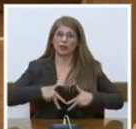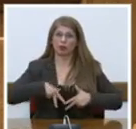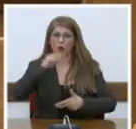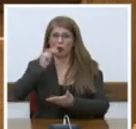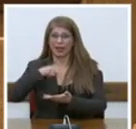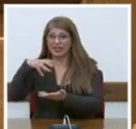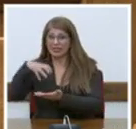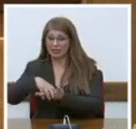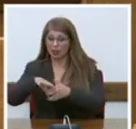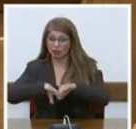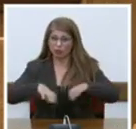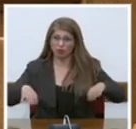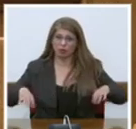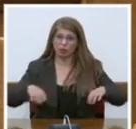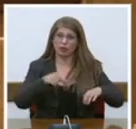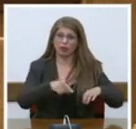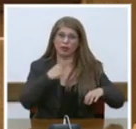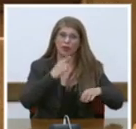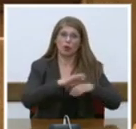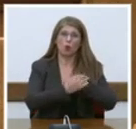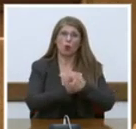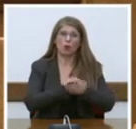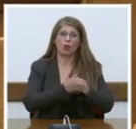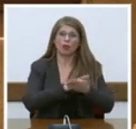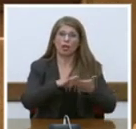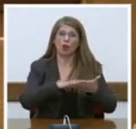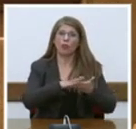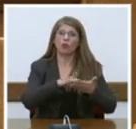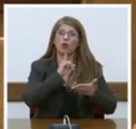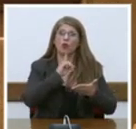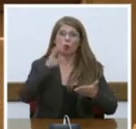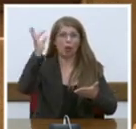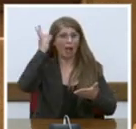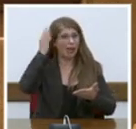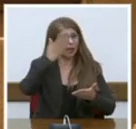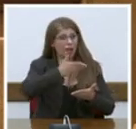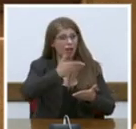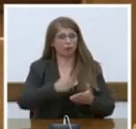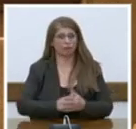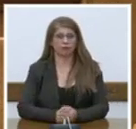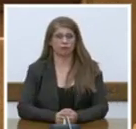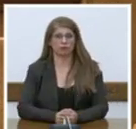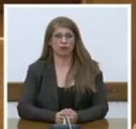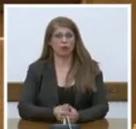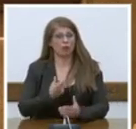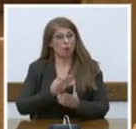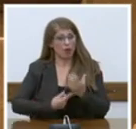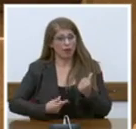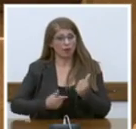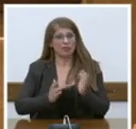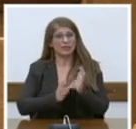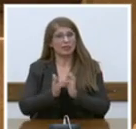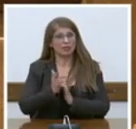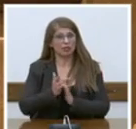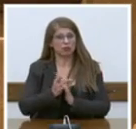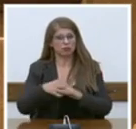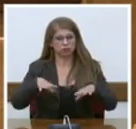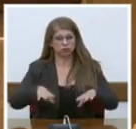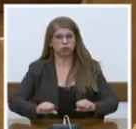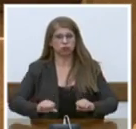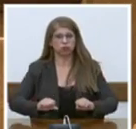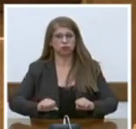μας ουδετερόθρησκο όπως στη Γαλλία, όπου ελείψει χριστιανισμού κυριαρχεί το ριζοσπαστικό